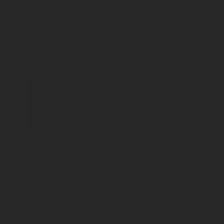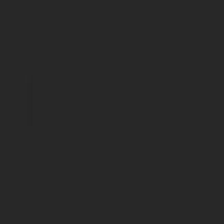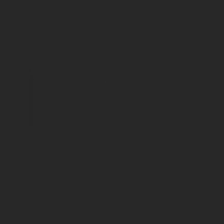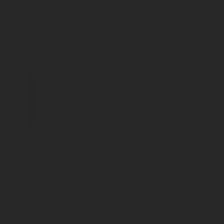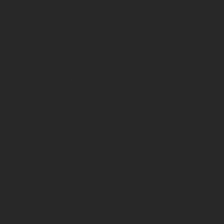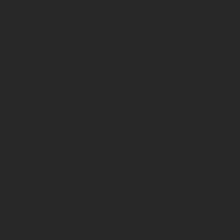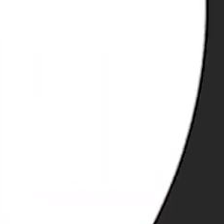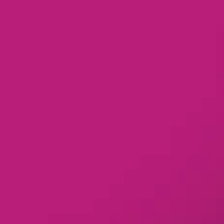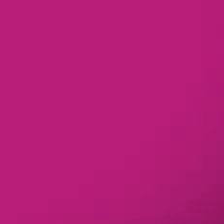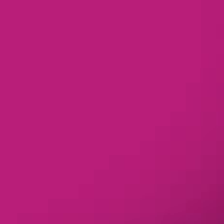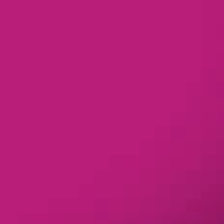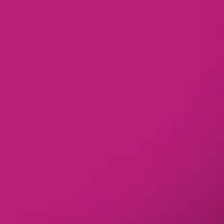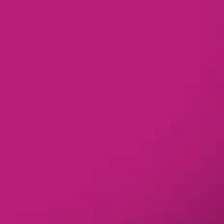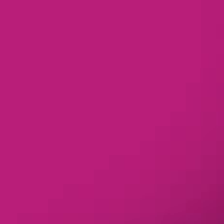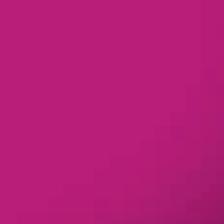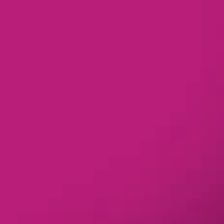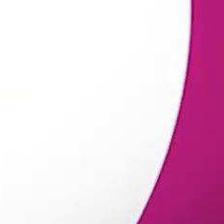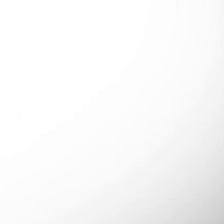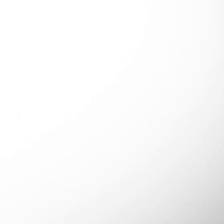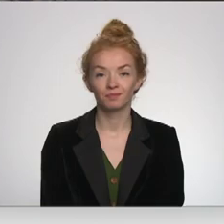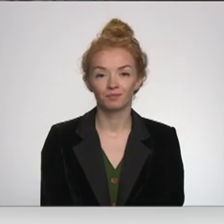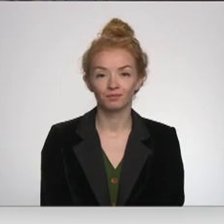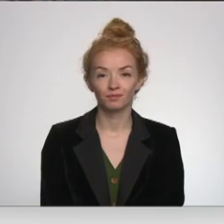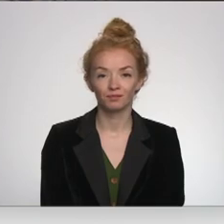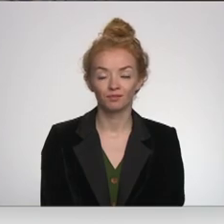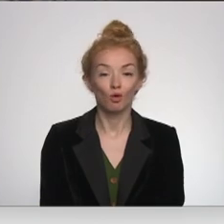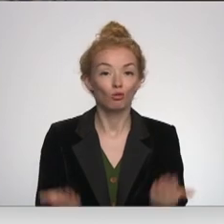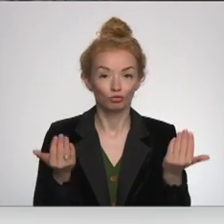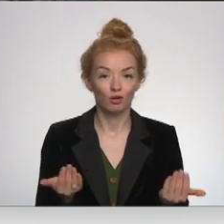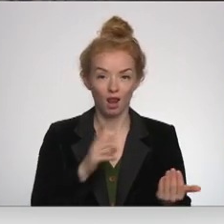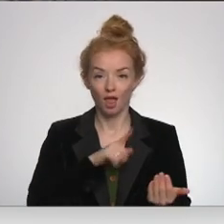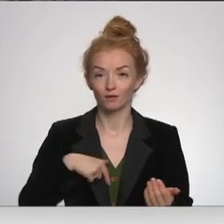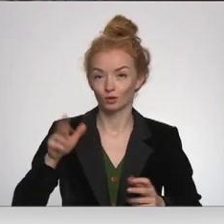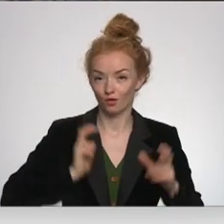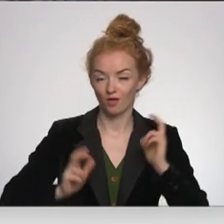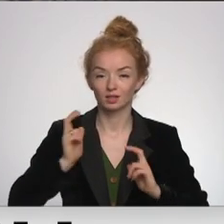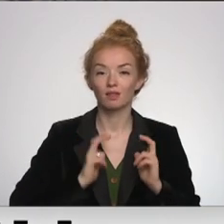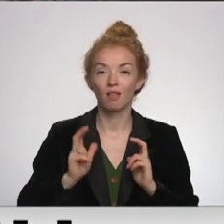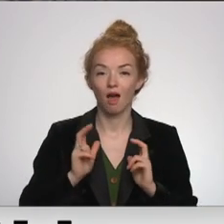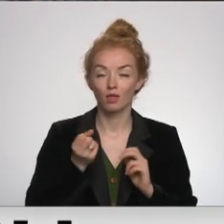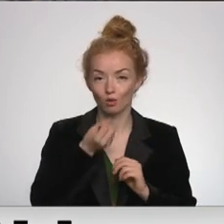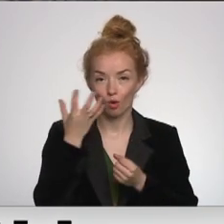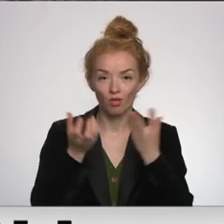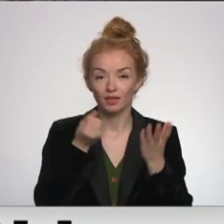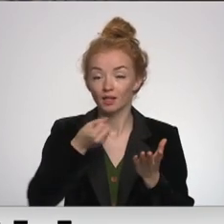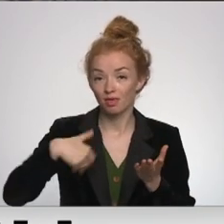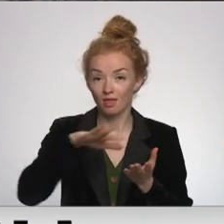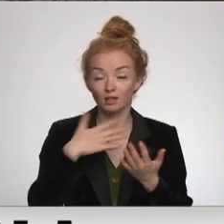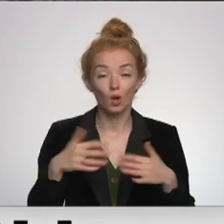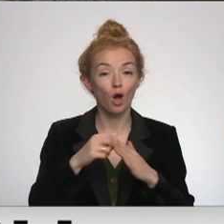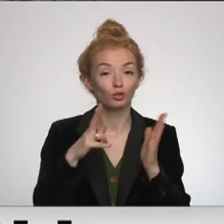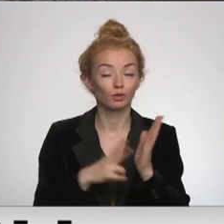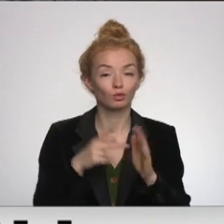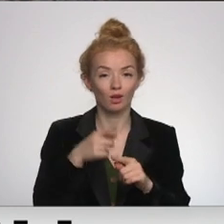Re! Viss ēters ir te! Šodien Latvijas Universitātes botāniskajā dārzā jau 18.